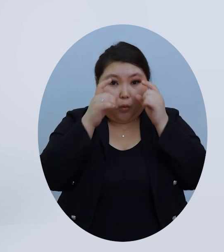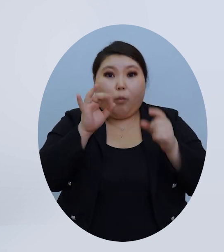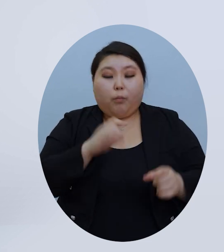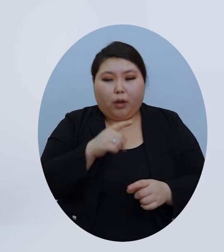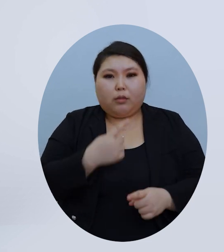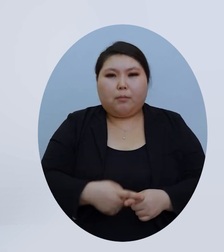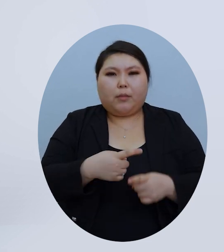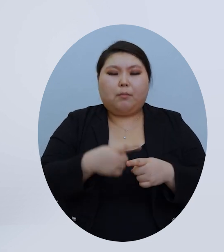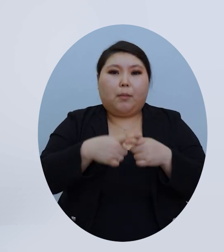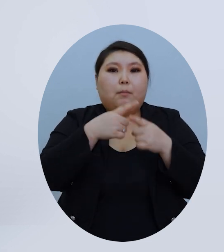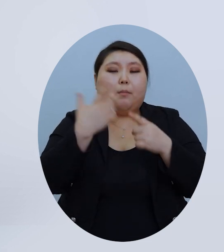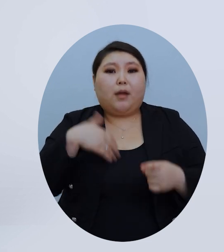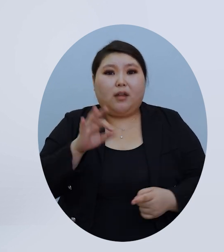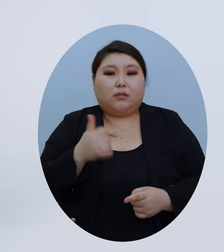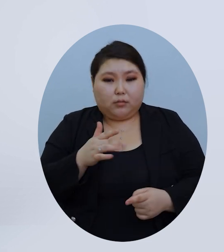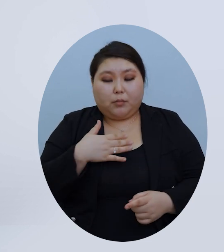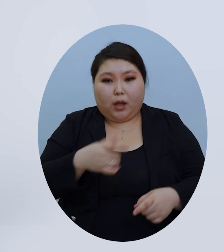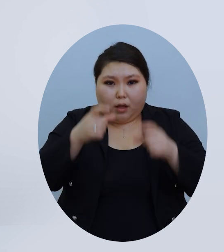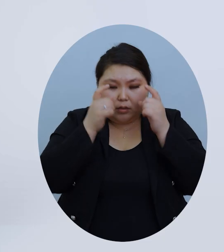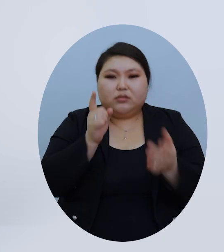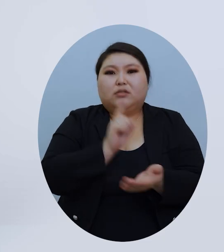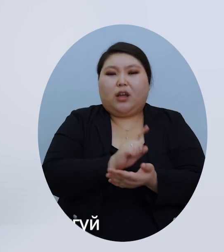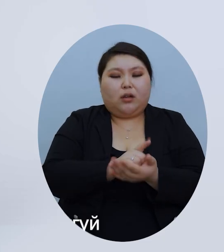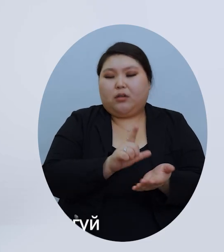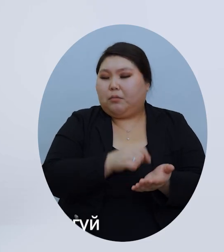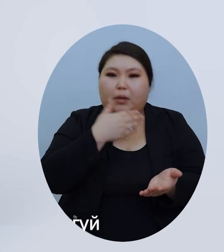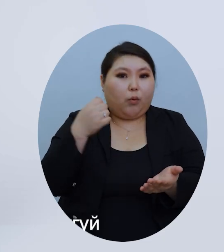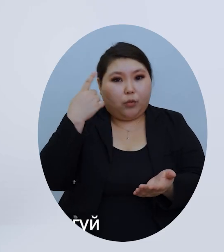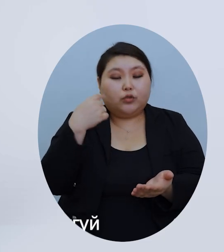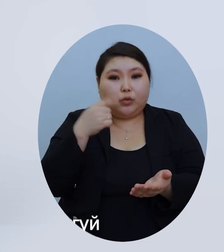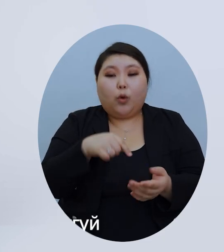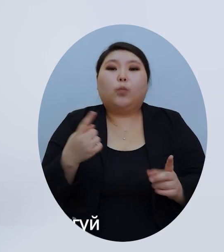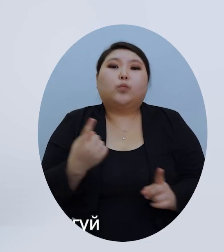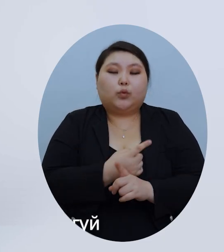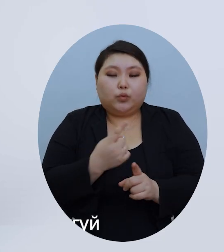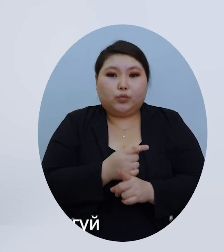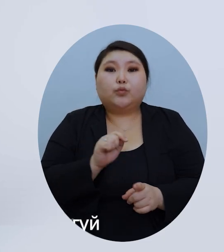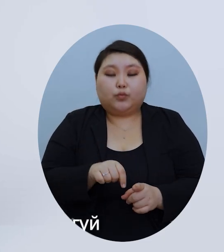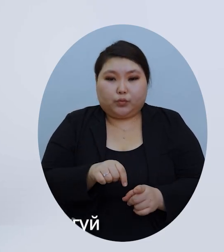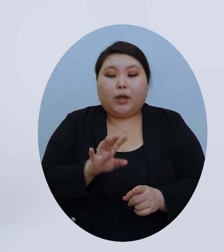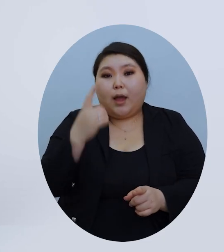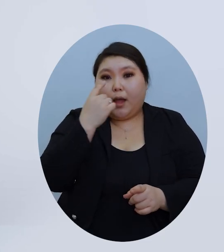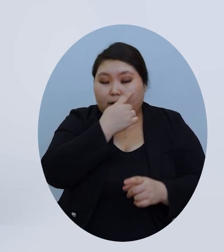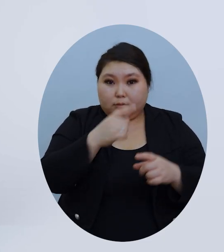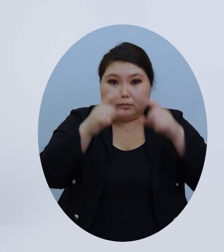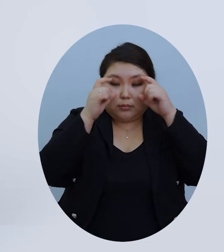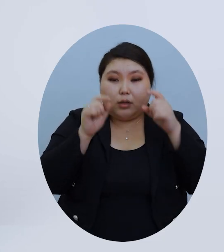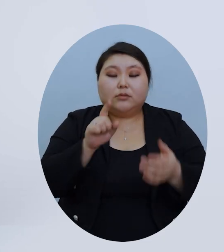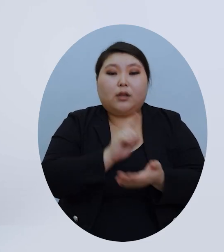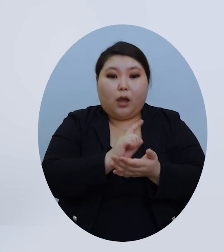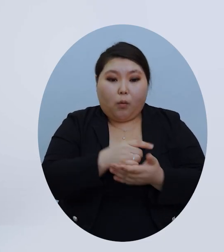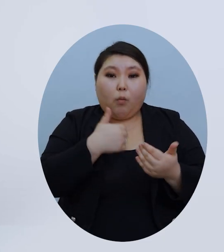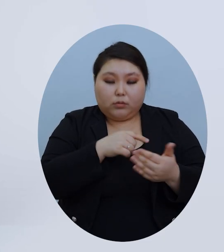харааны шилийг зөөх шаардлагагүй гэж боддог. Энэ нь буруу ойлголт юм. Харааны шил шаардлагатай хүүхдэд шилийг нь зөөлөхгүй бол